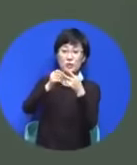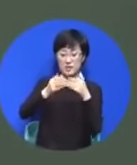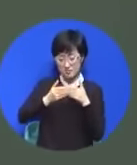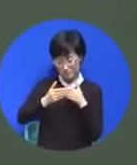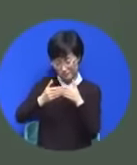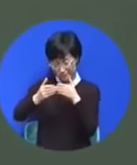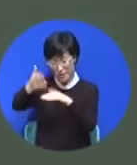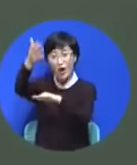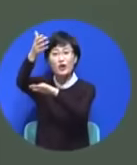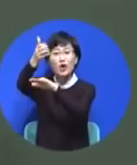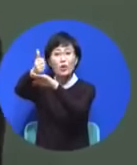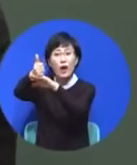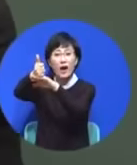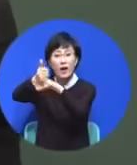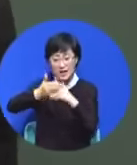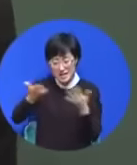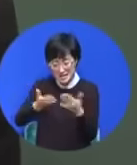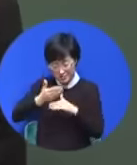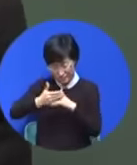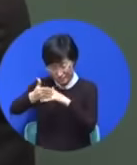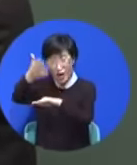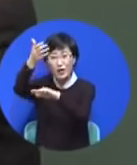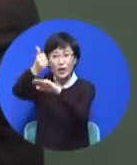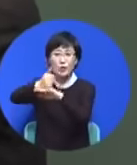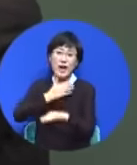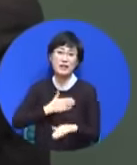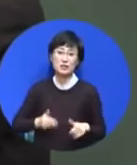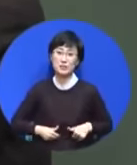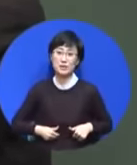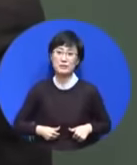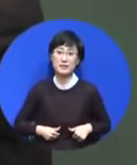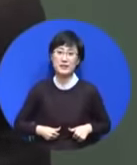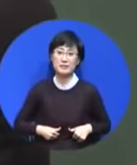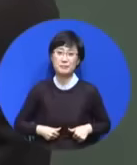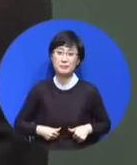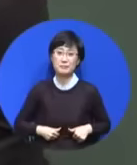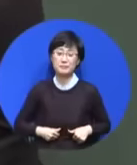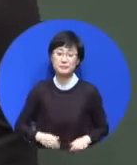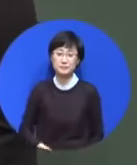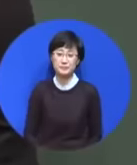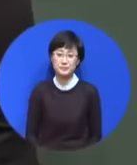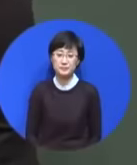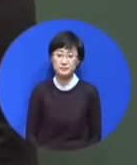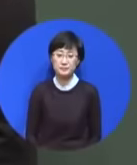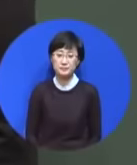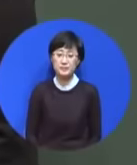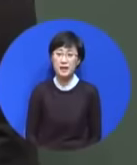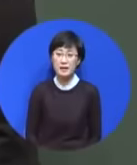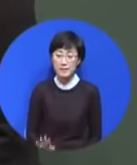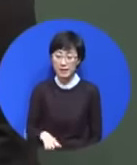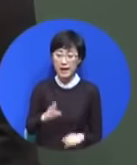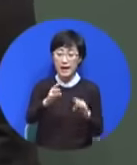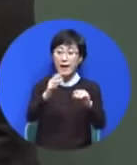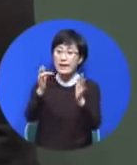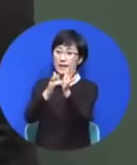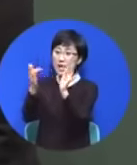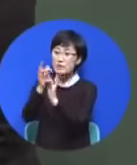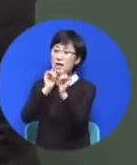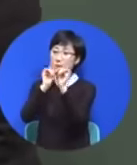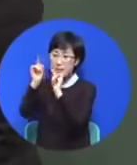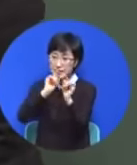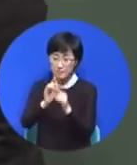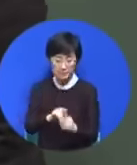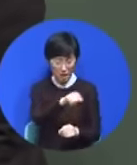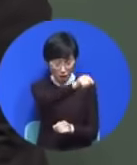계셔야 되죠 예수님께서 뭐라고 말씀하셨습니까 땅 끝까지 이르러 내 정인이